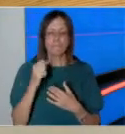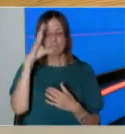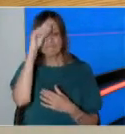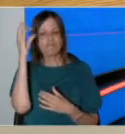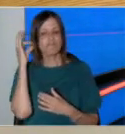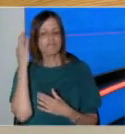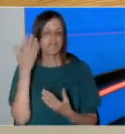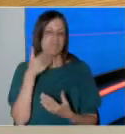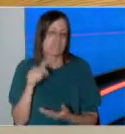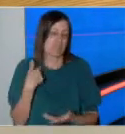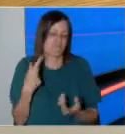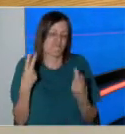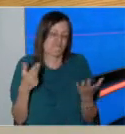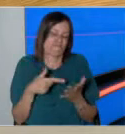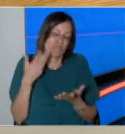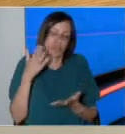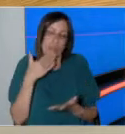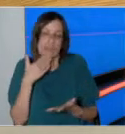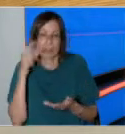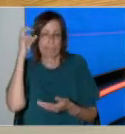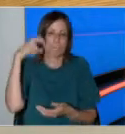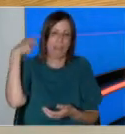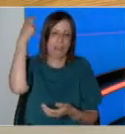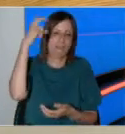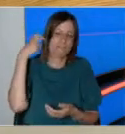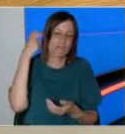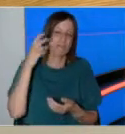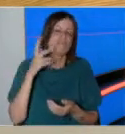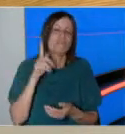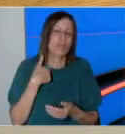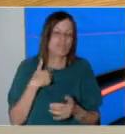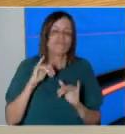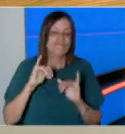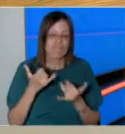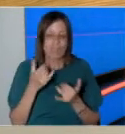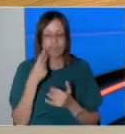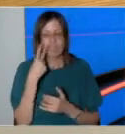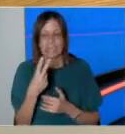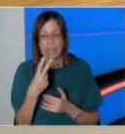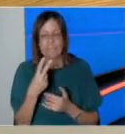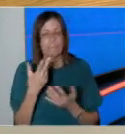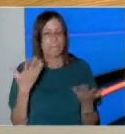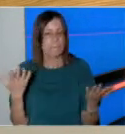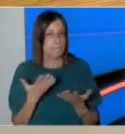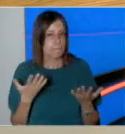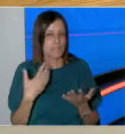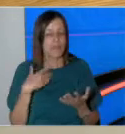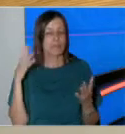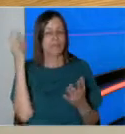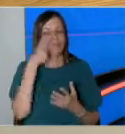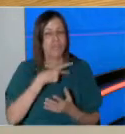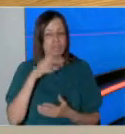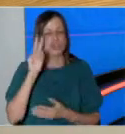בישראל, לנו זה לא משנה אם הם יהודים או ערבים. אולם, אנחנו כן מביטים בתופעה וקולטים שיש כאן